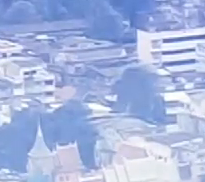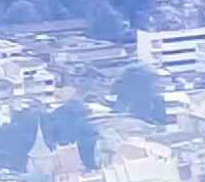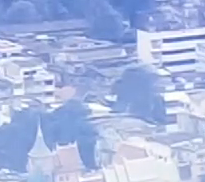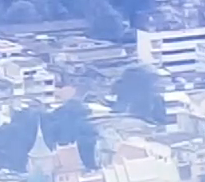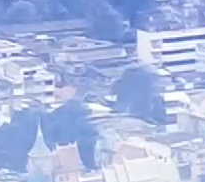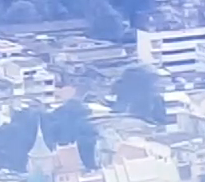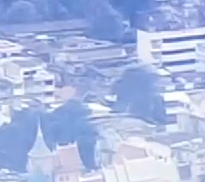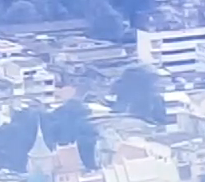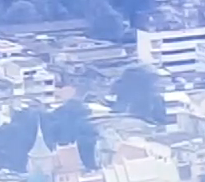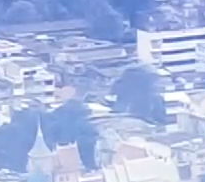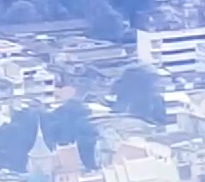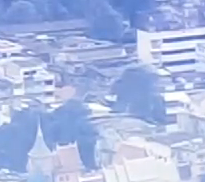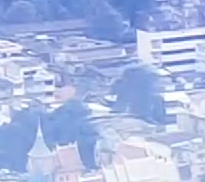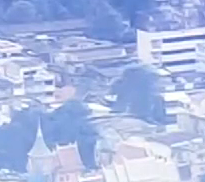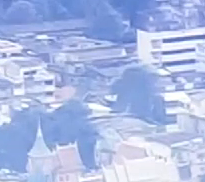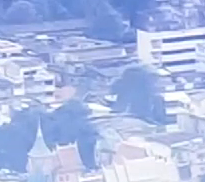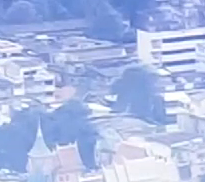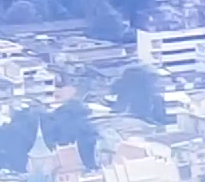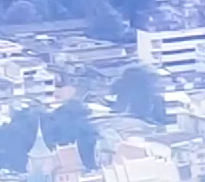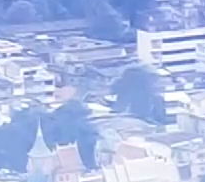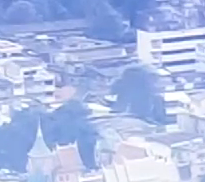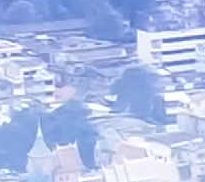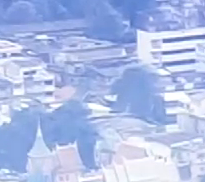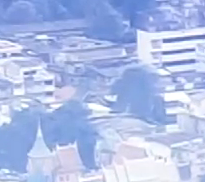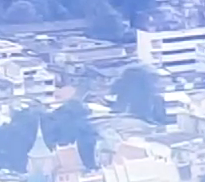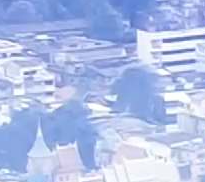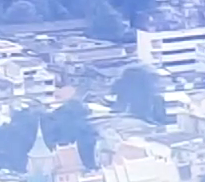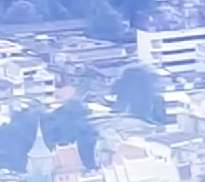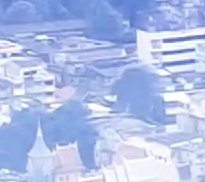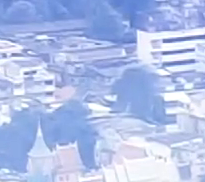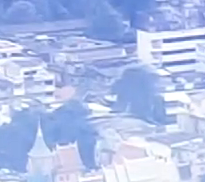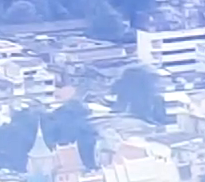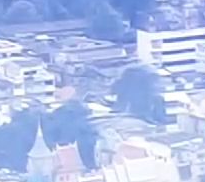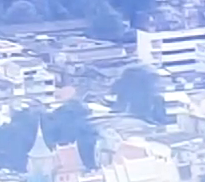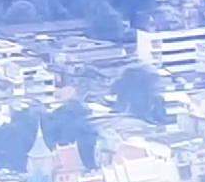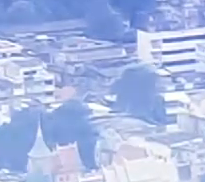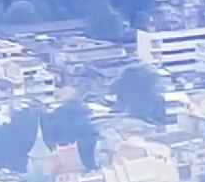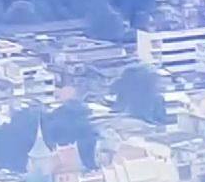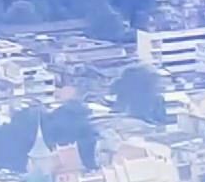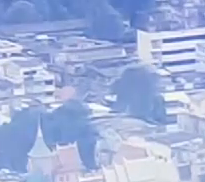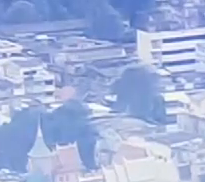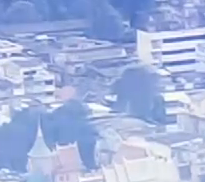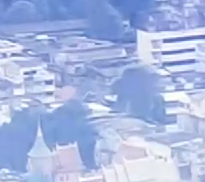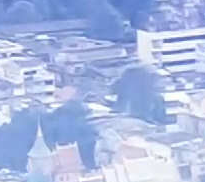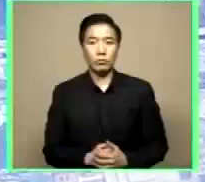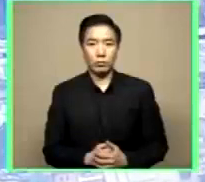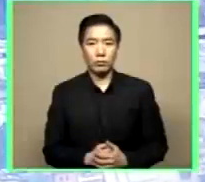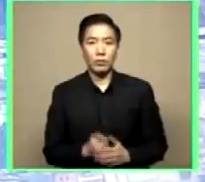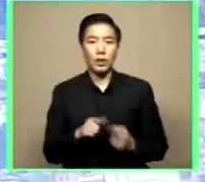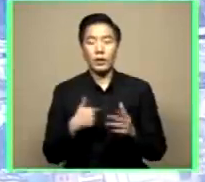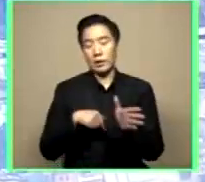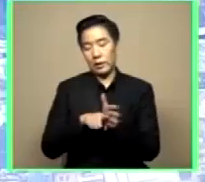การทวนสัญญาณว่าเรื่องของการหยุดกิจกรรมหรือการเพิ่มมาตรการป้องกันโรคโควิด